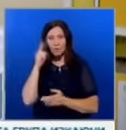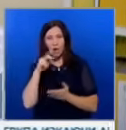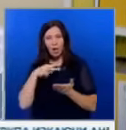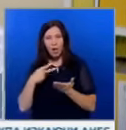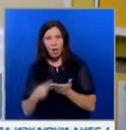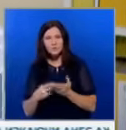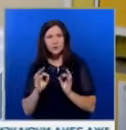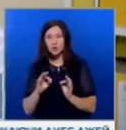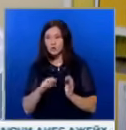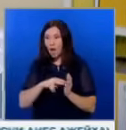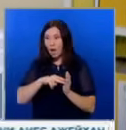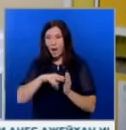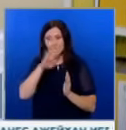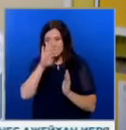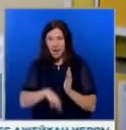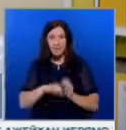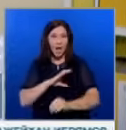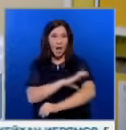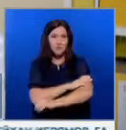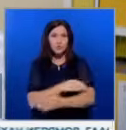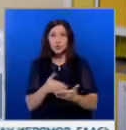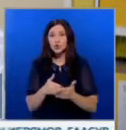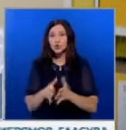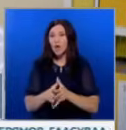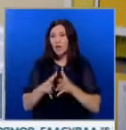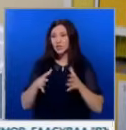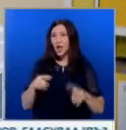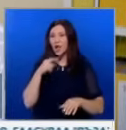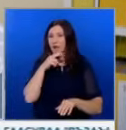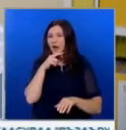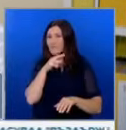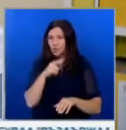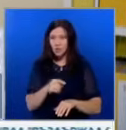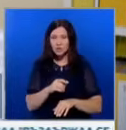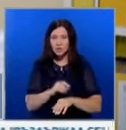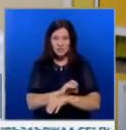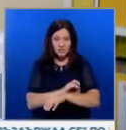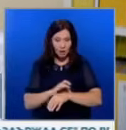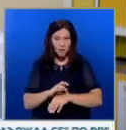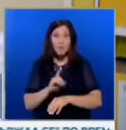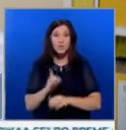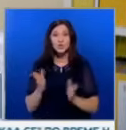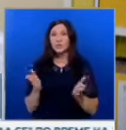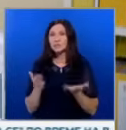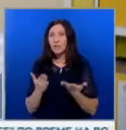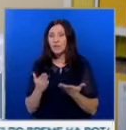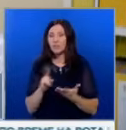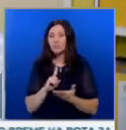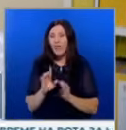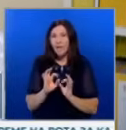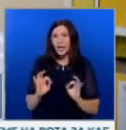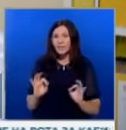т.е. пада кръвното налягане, тъй като се разширяват кръвоносните съдове и може да станат